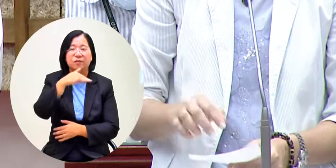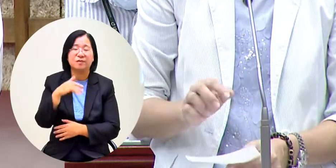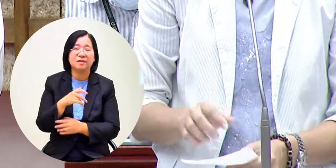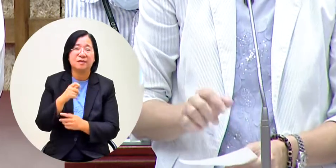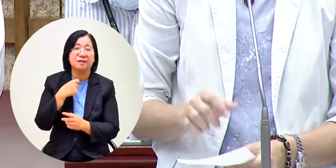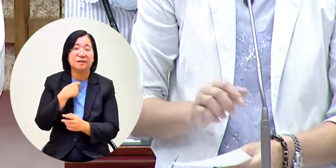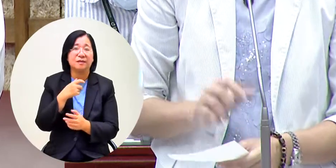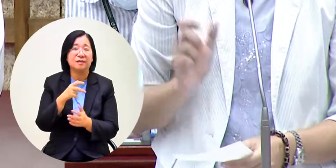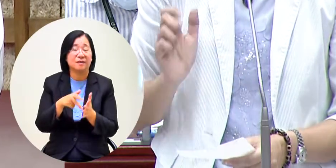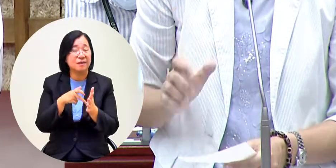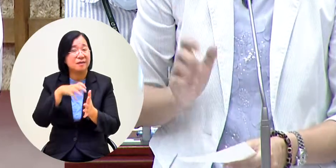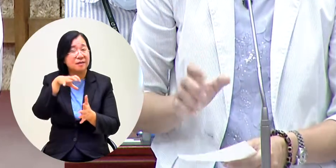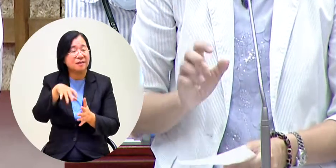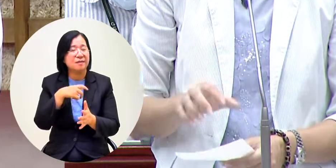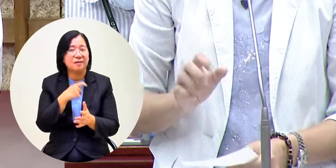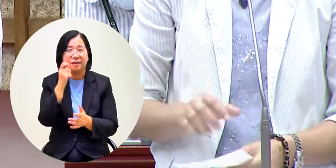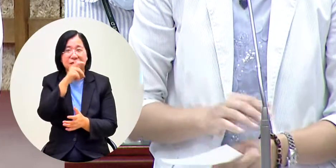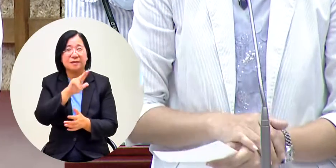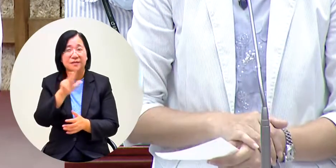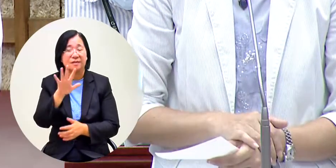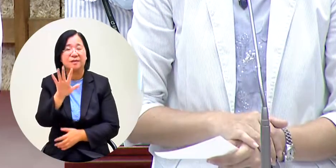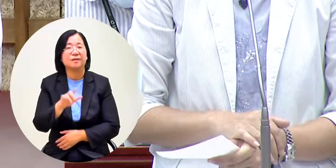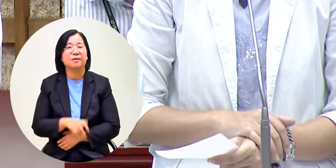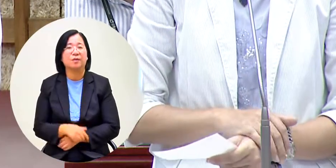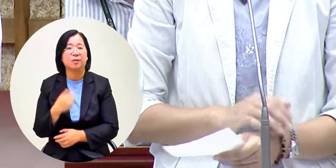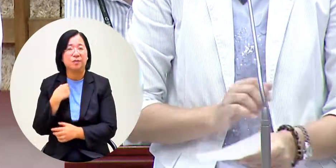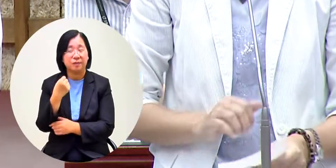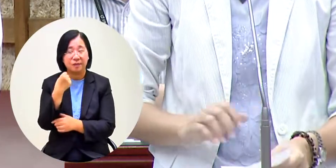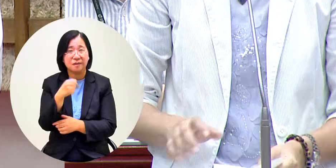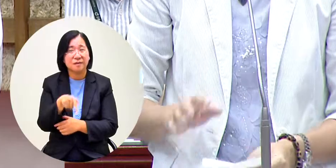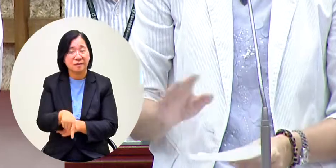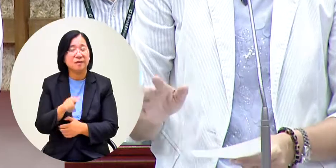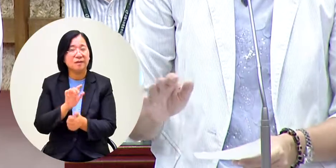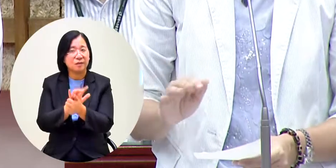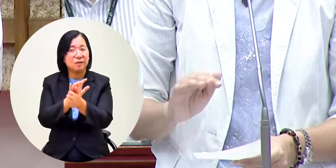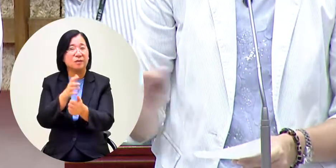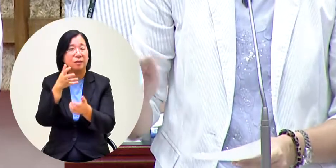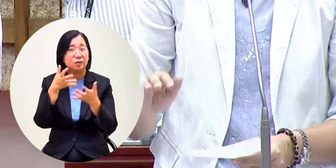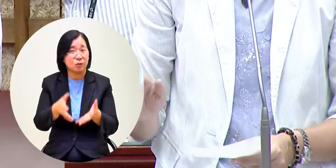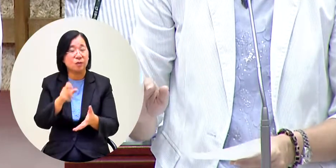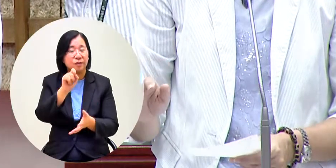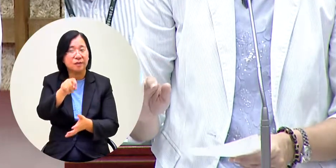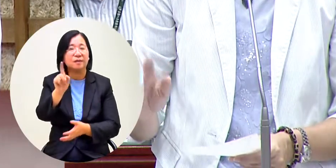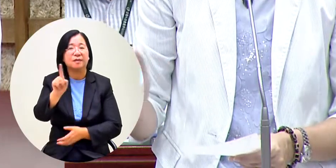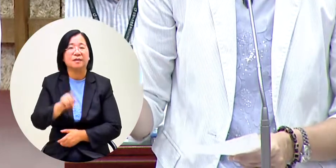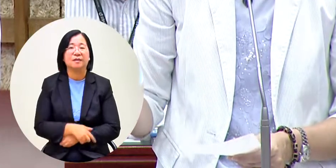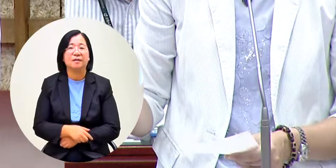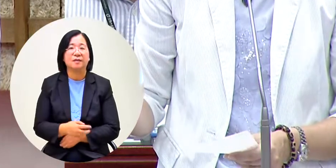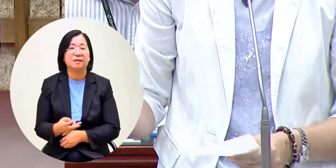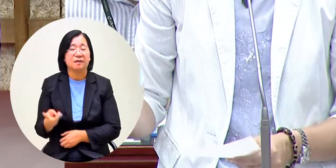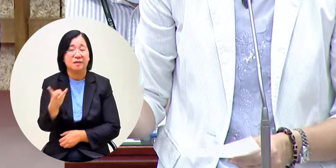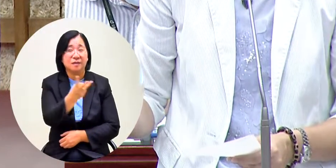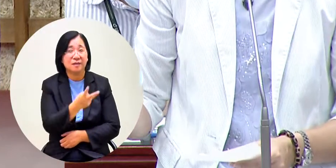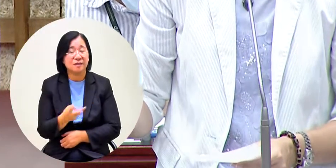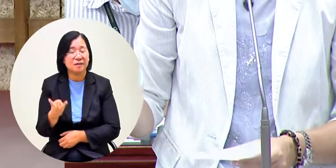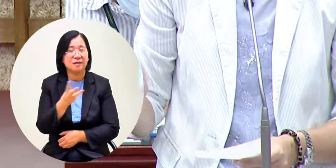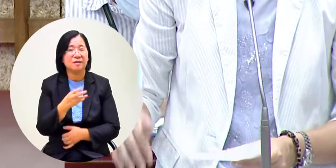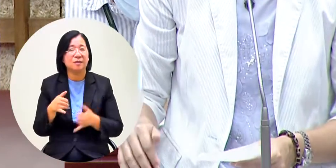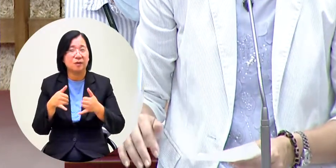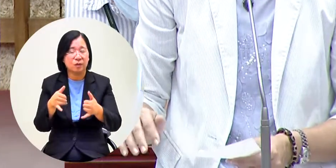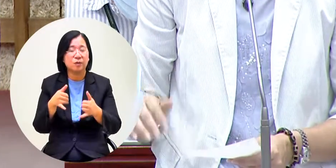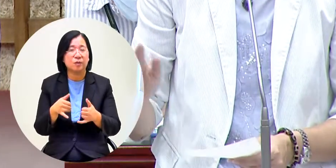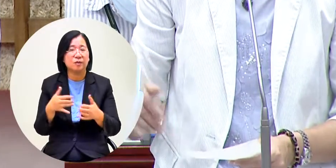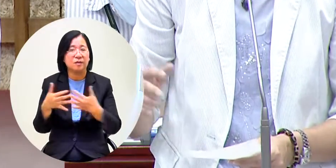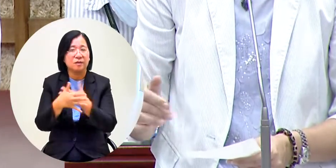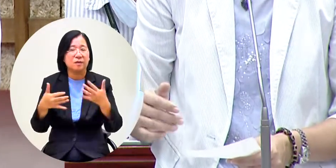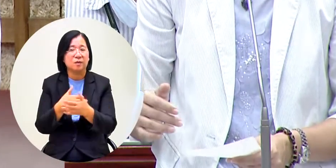色。那智慧运输是我们很重要的积极推动的重点哦。那现在卡在说三条路线的部分。交通部是不